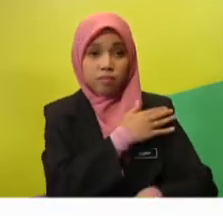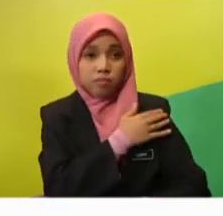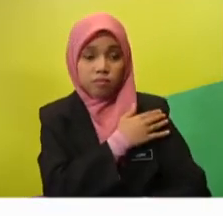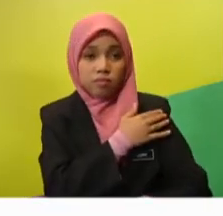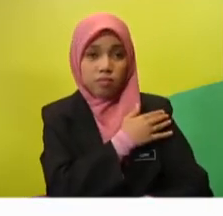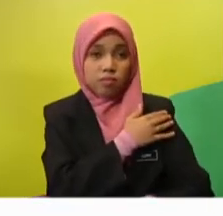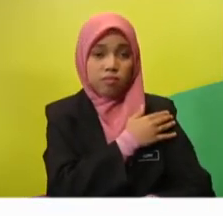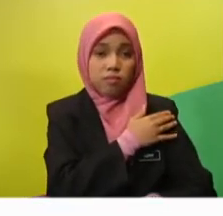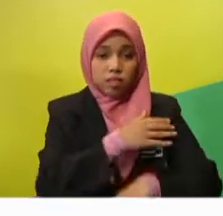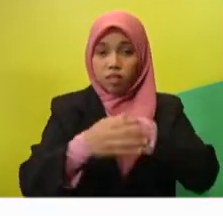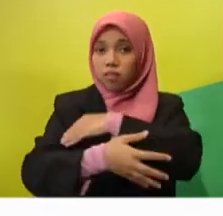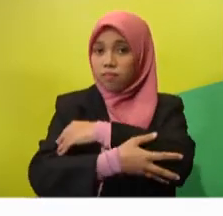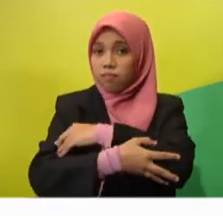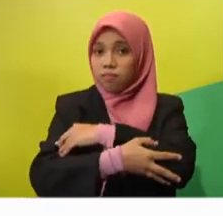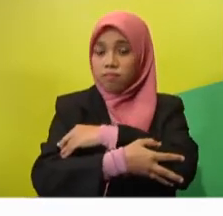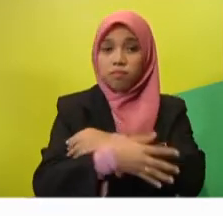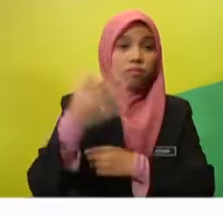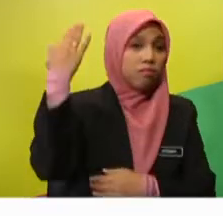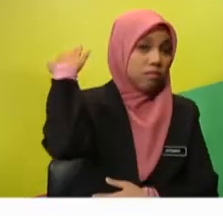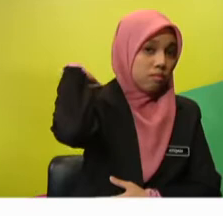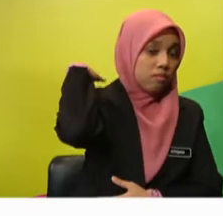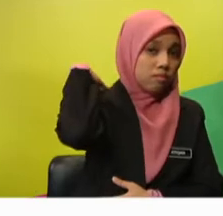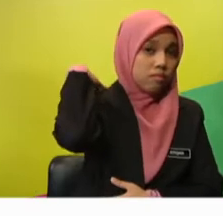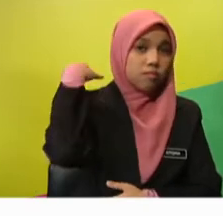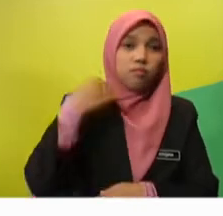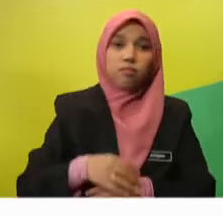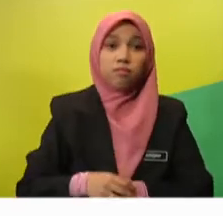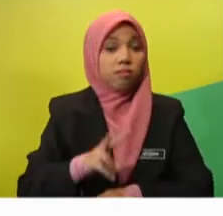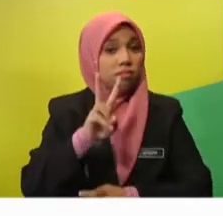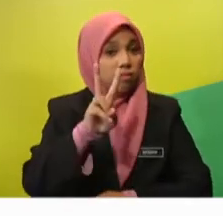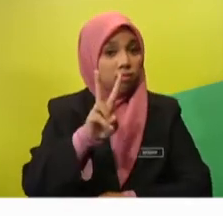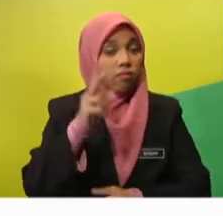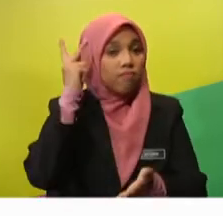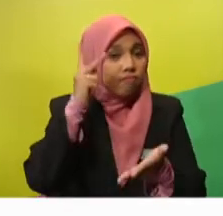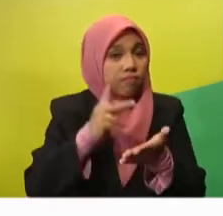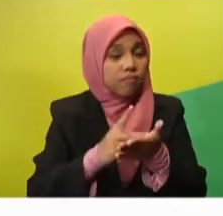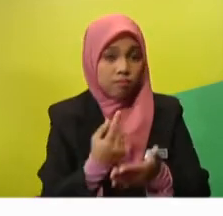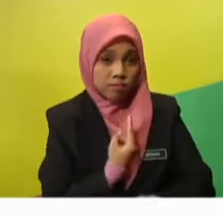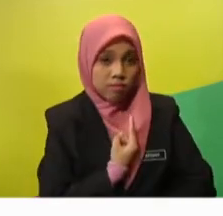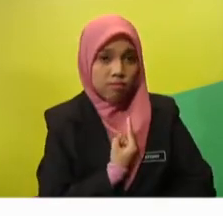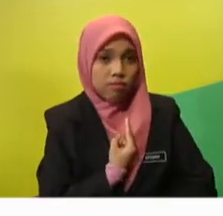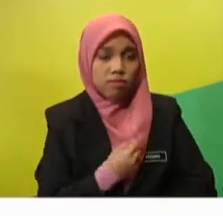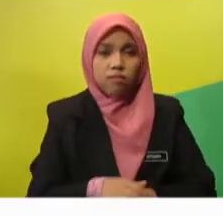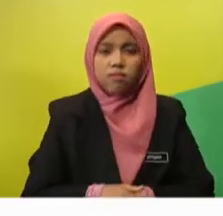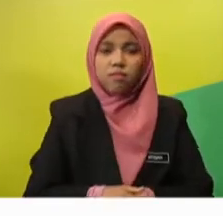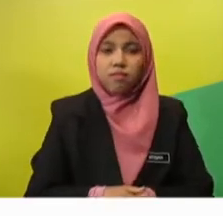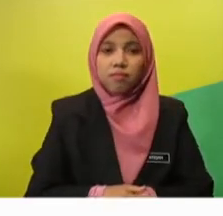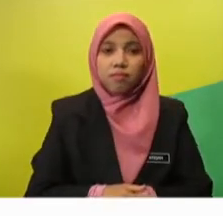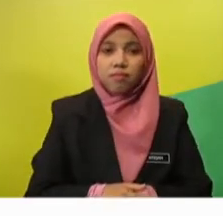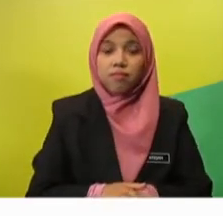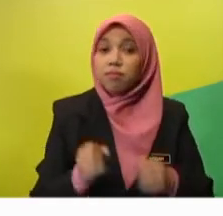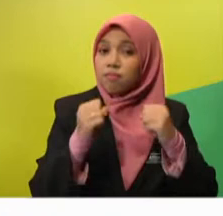ataupun belakang tangan. Perkara kedua, perkenalkan diri kita. Bila kita dah sapa, kita perkenalkan diri